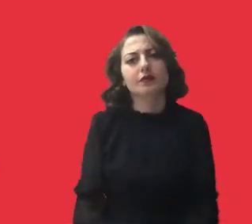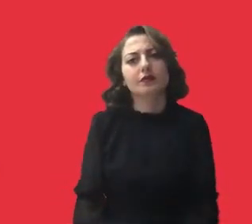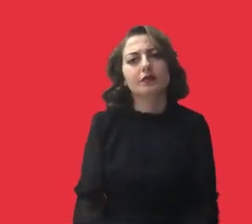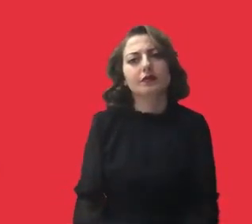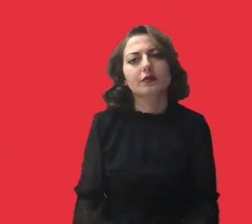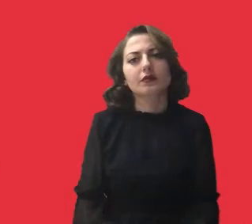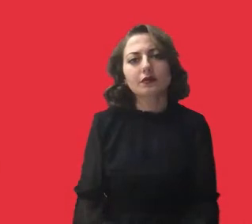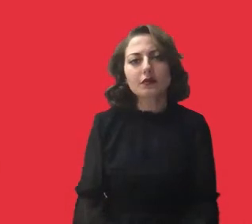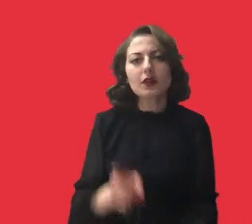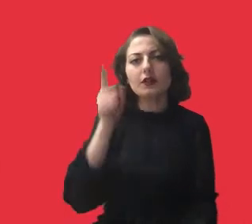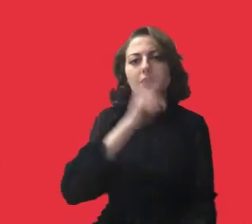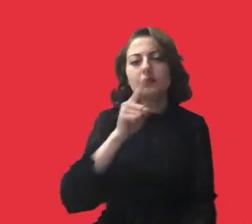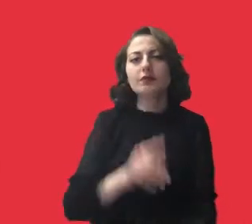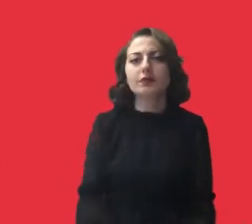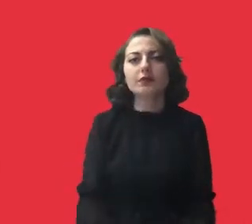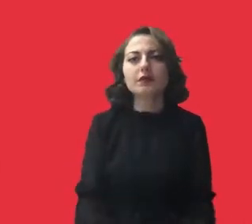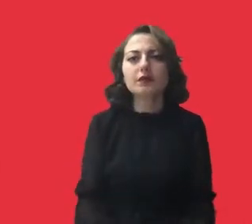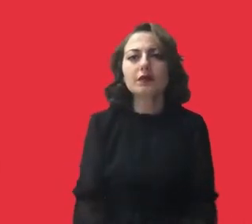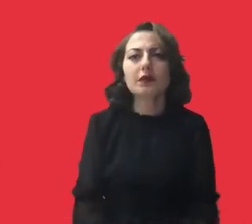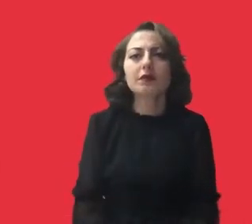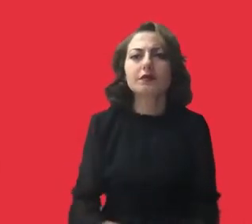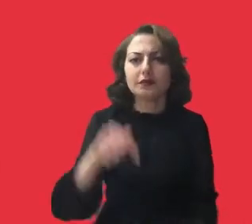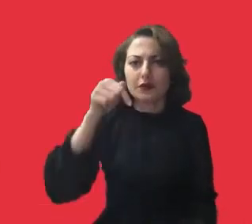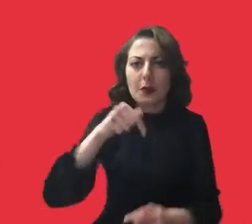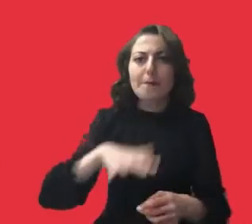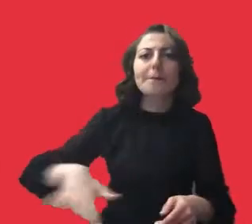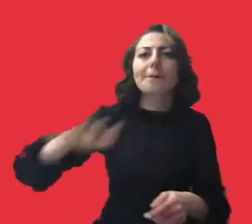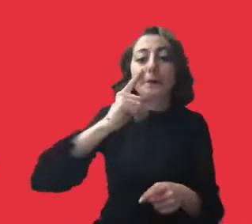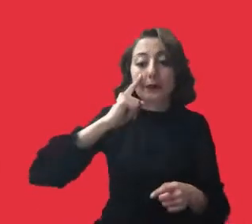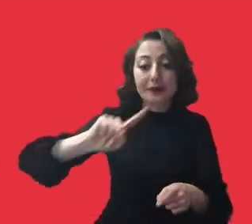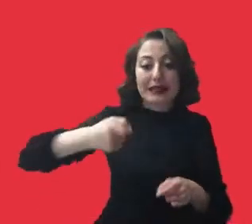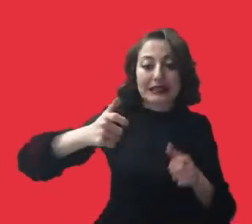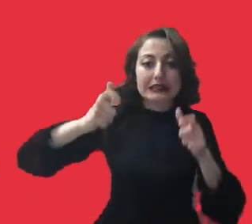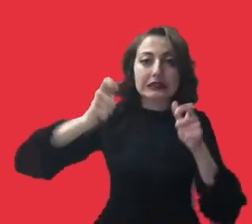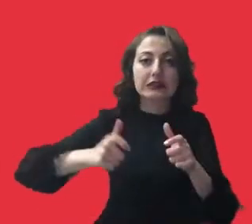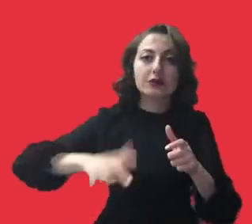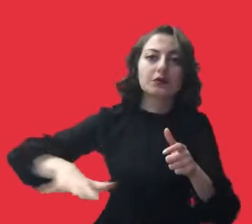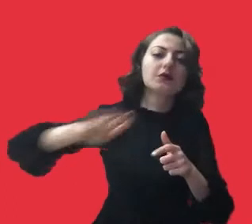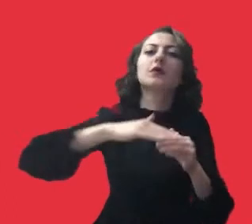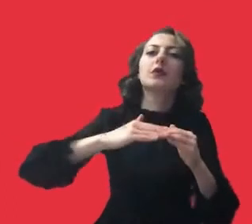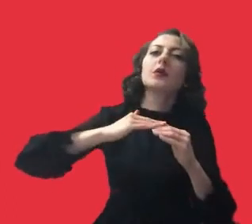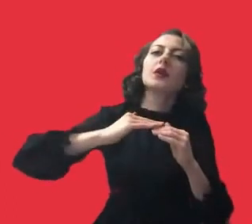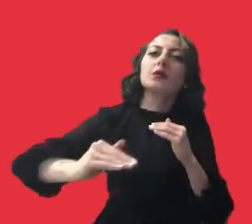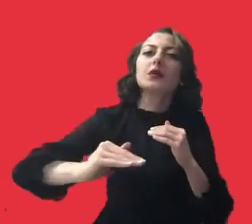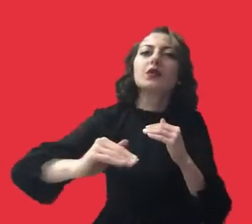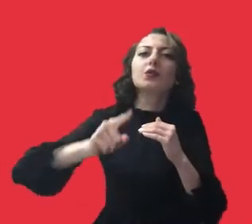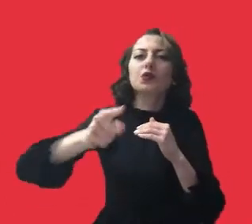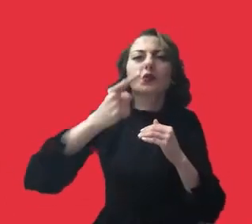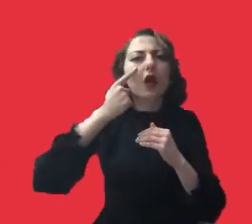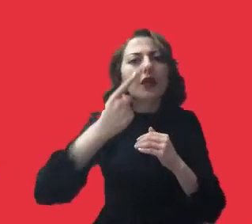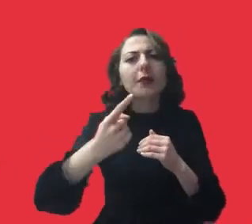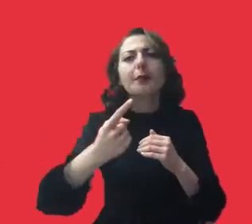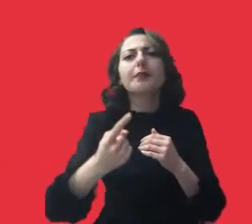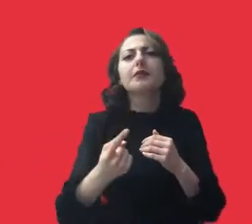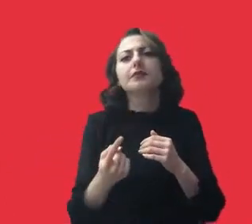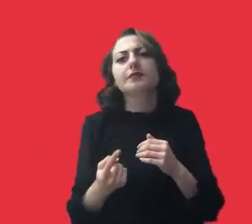yüzden to help refugees and migrants. For şu that reason, I andaki can say that bulunduğumuz durum biraz daha volunteerism sosyal uyum is olarak important right tanımladığımız now. durumda The da process is